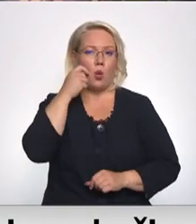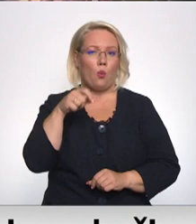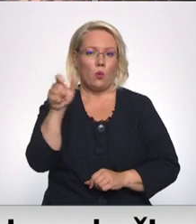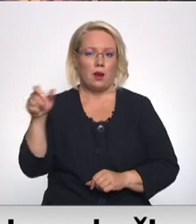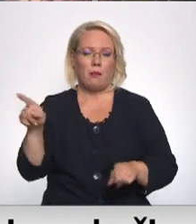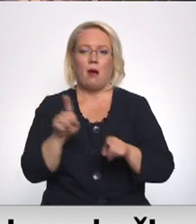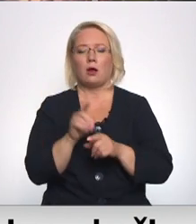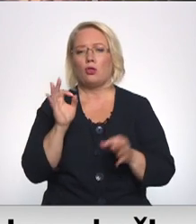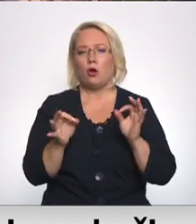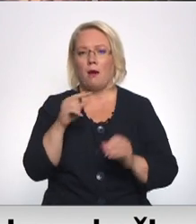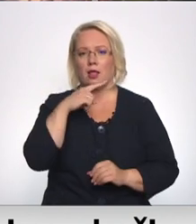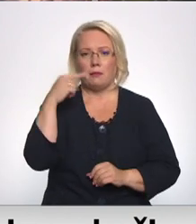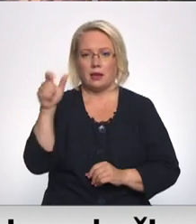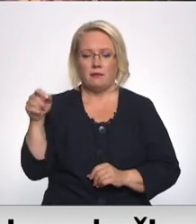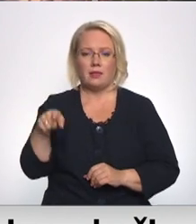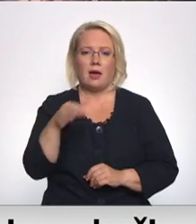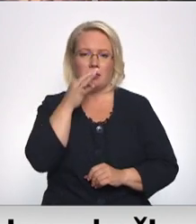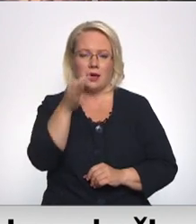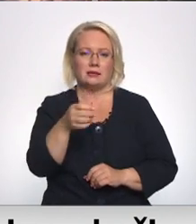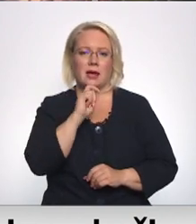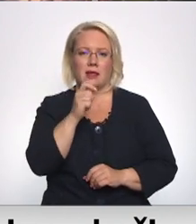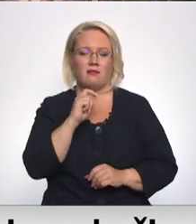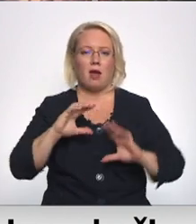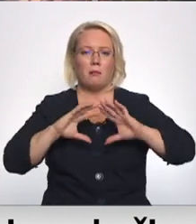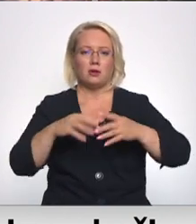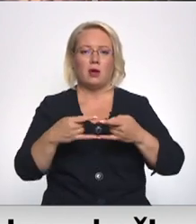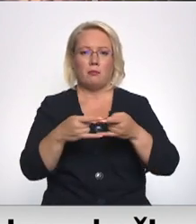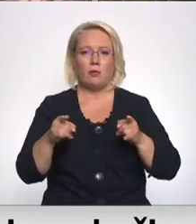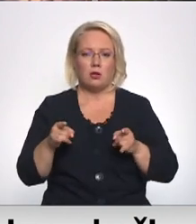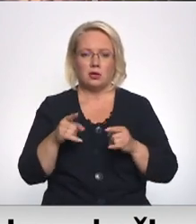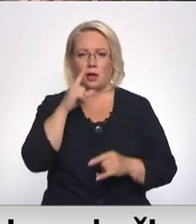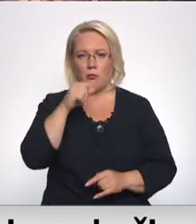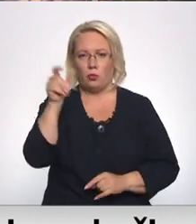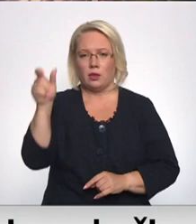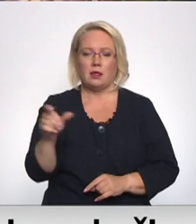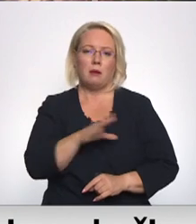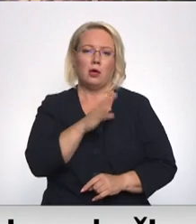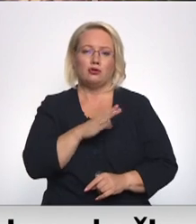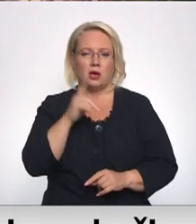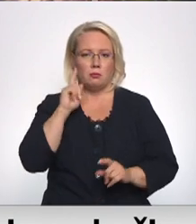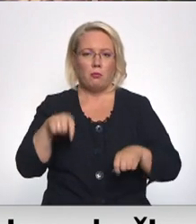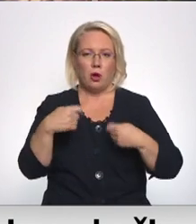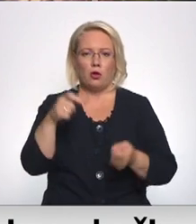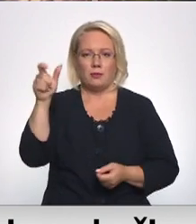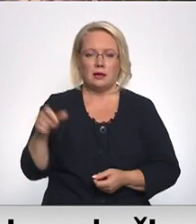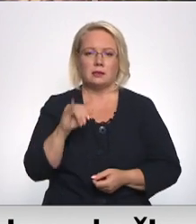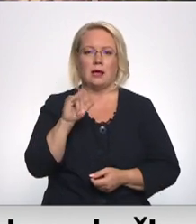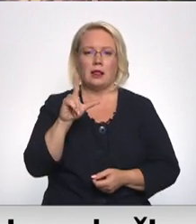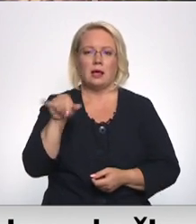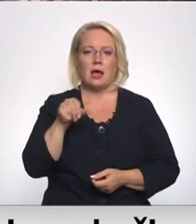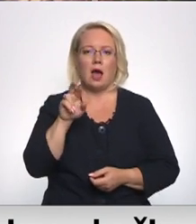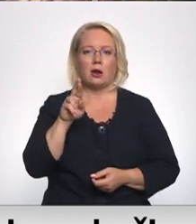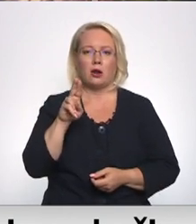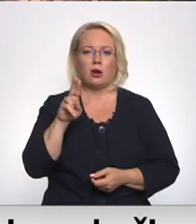gan normāliem krieviem. Tā intervijā raidījumam Pasaules panorāma teica Vladimira Putina bijušais padomnieks Andrejs Ilarionovs.